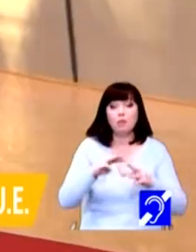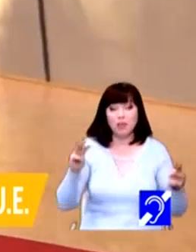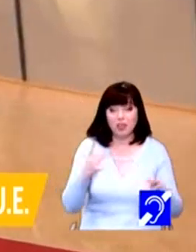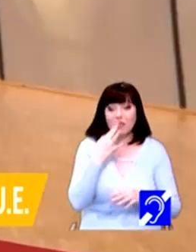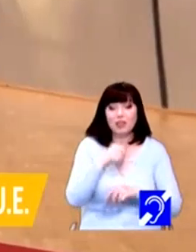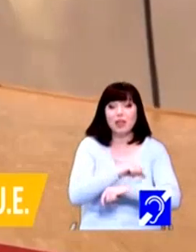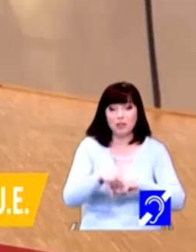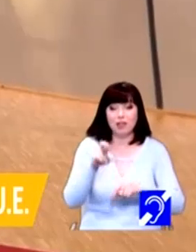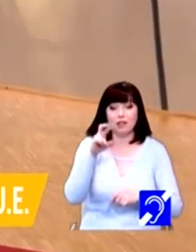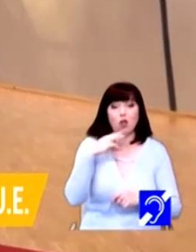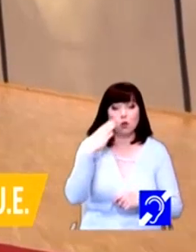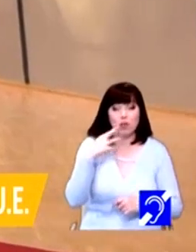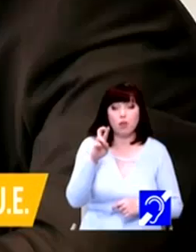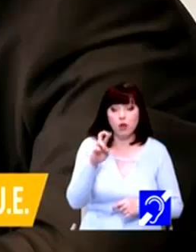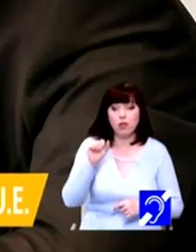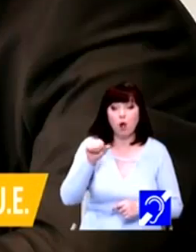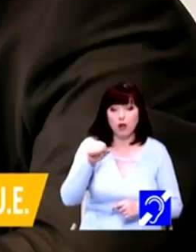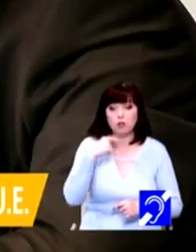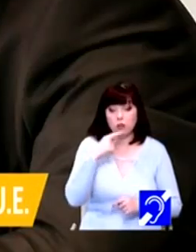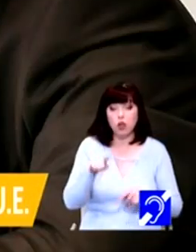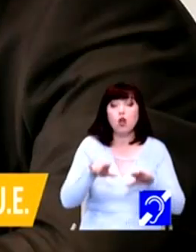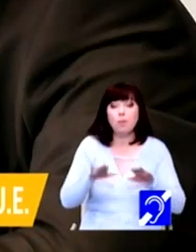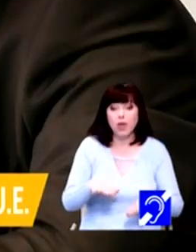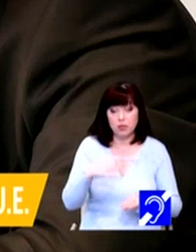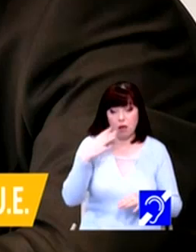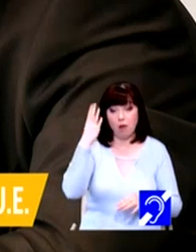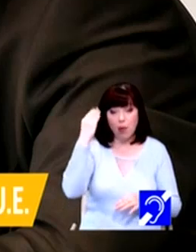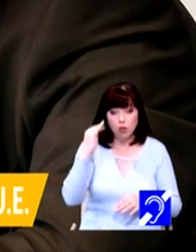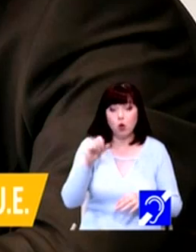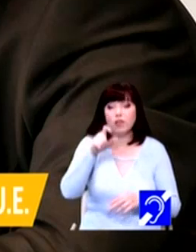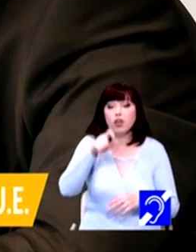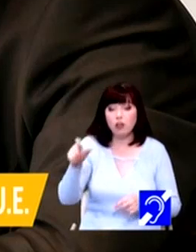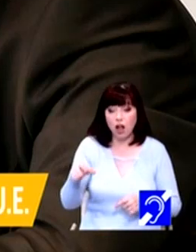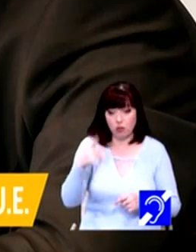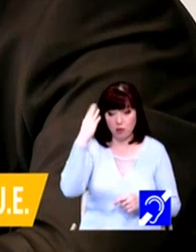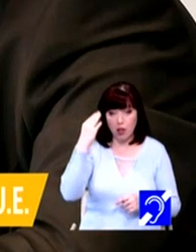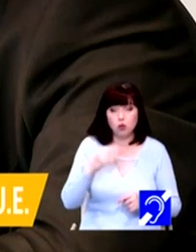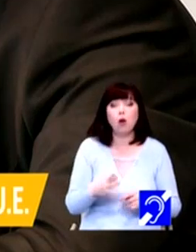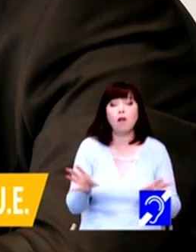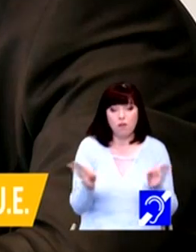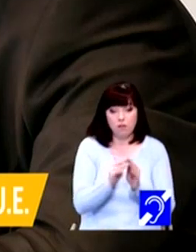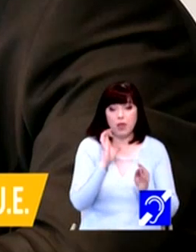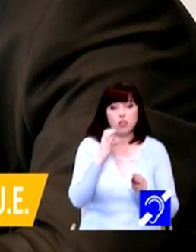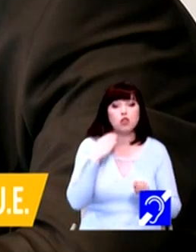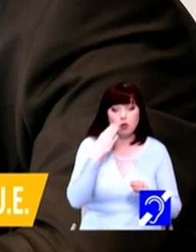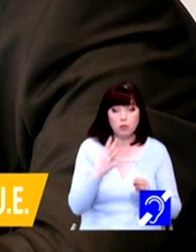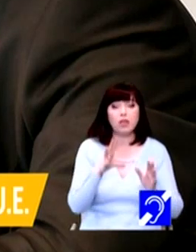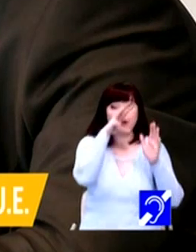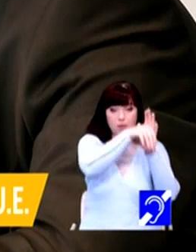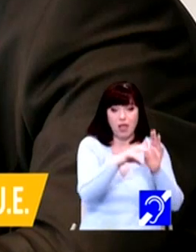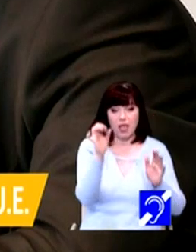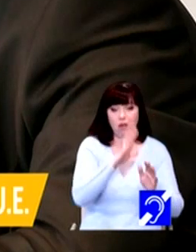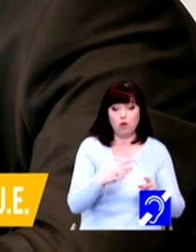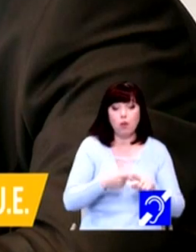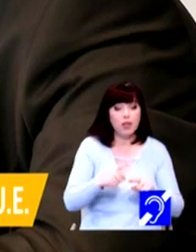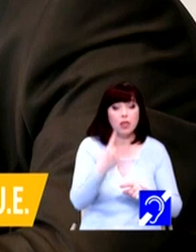al României, Bogdan Aurescu, a declarat că locul Republicii Moldova și al cetățenilor ei este împreună cu România în Uniunea Europeană. Este